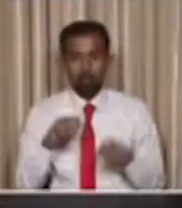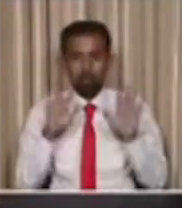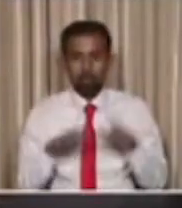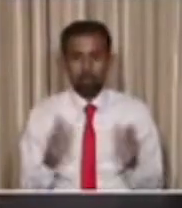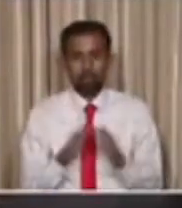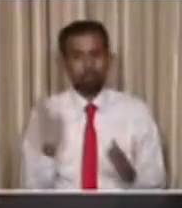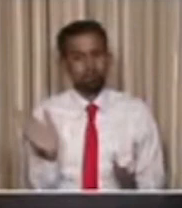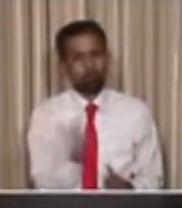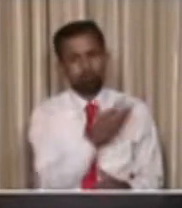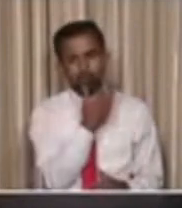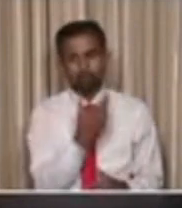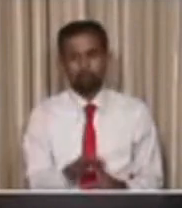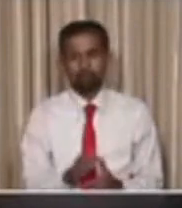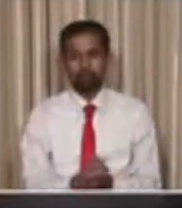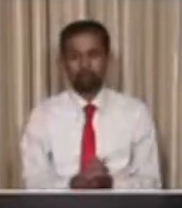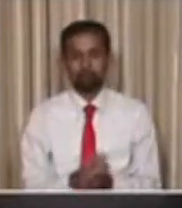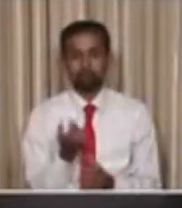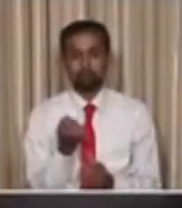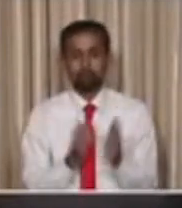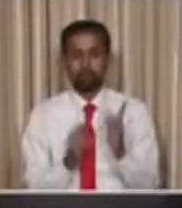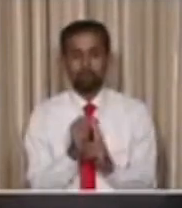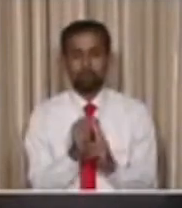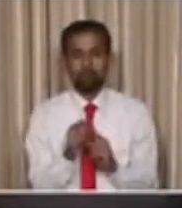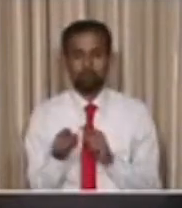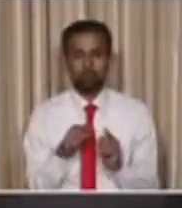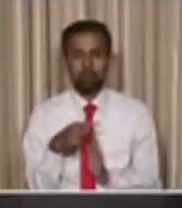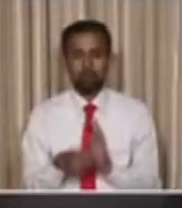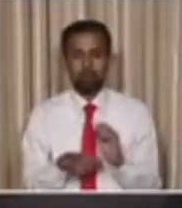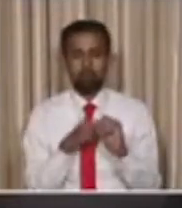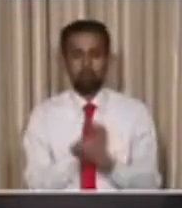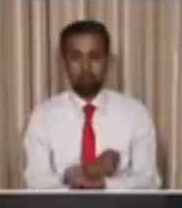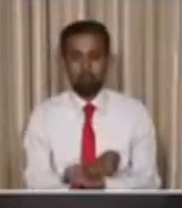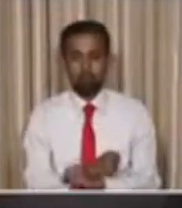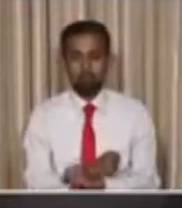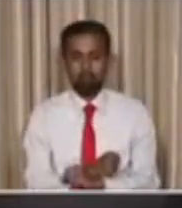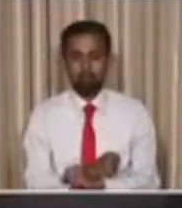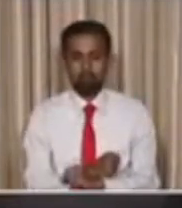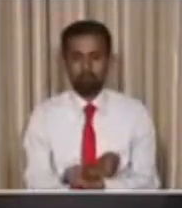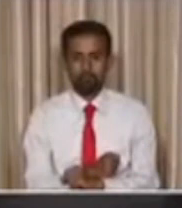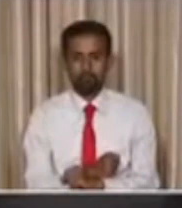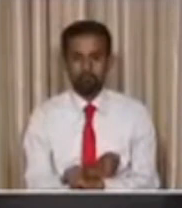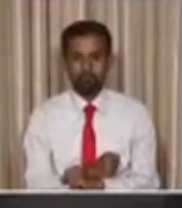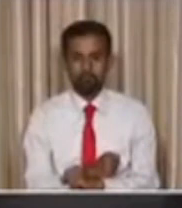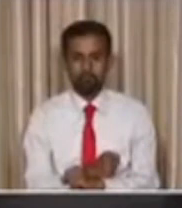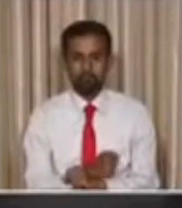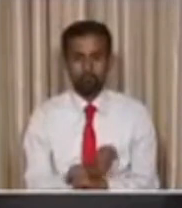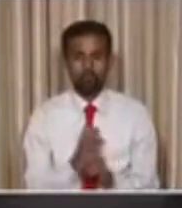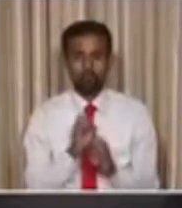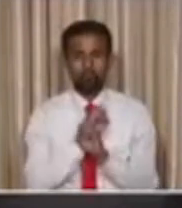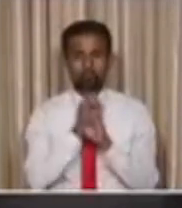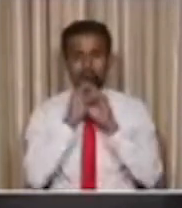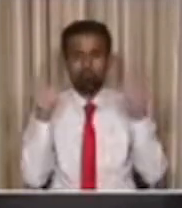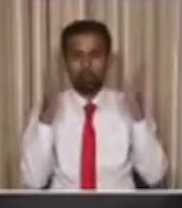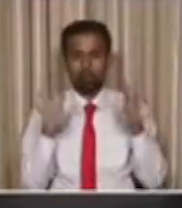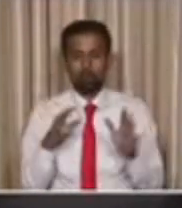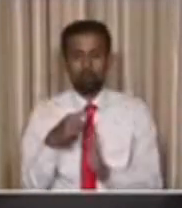ගෙදර යවල තමයි නැවැත්වේ. එතකොට මුදල් ඇමතිවරයා හැටියට මේ රට බංකොලොත් කියන ඒ භයානක ප්‍රකාශය කරලා